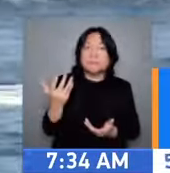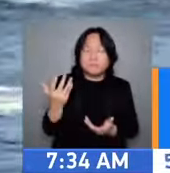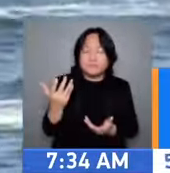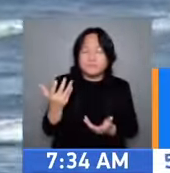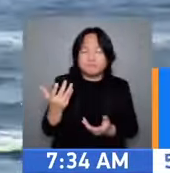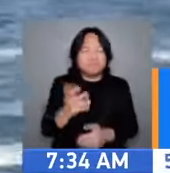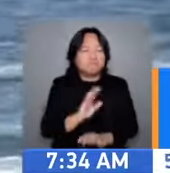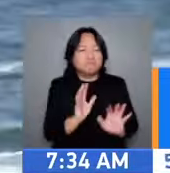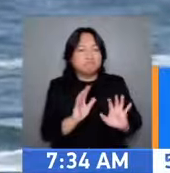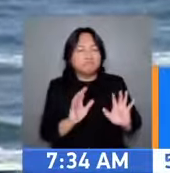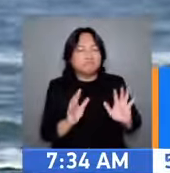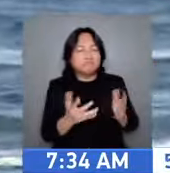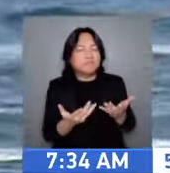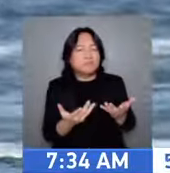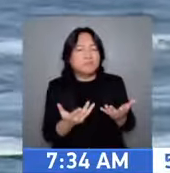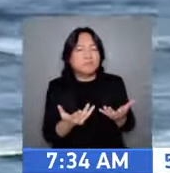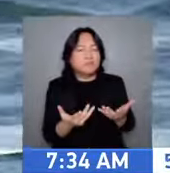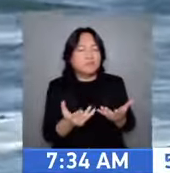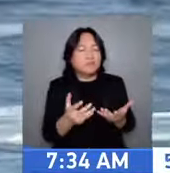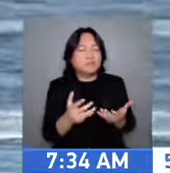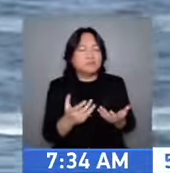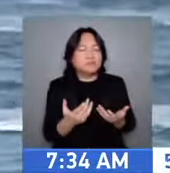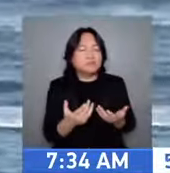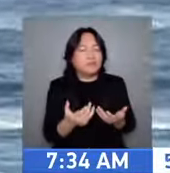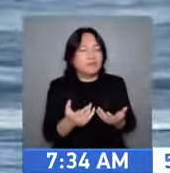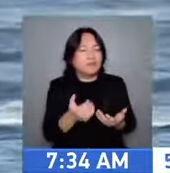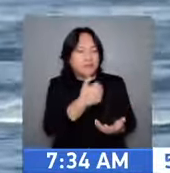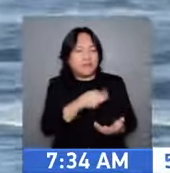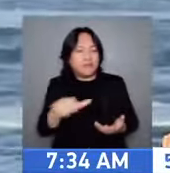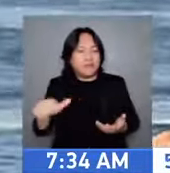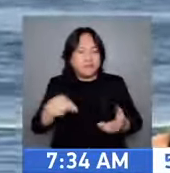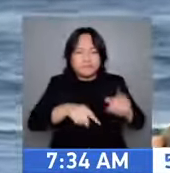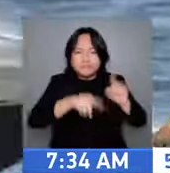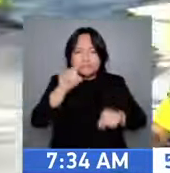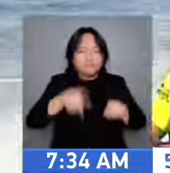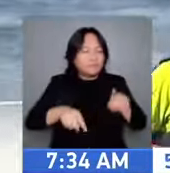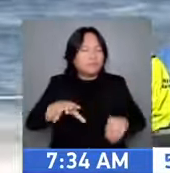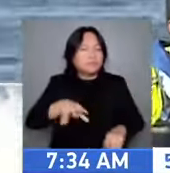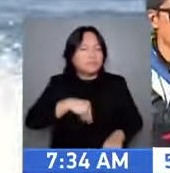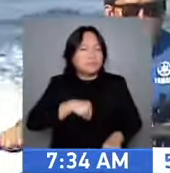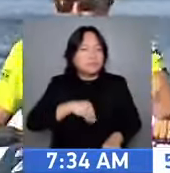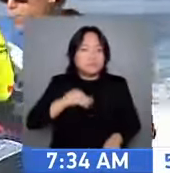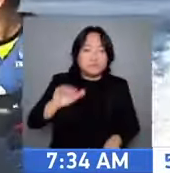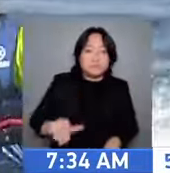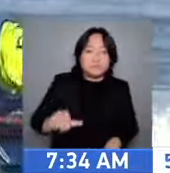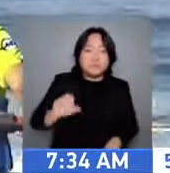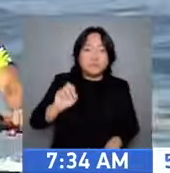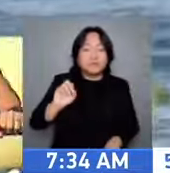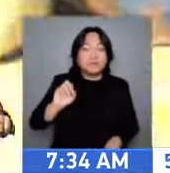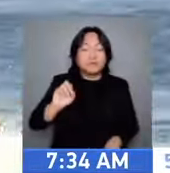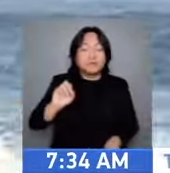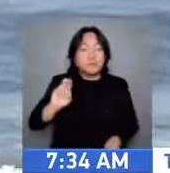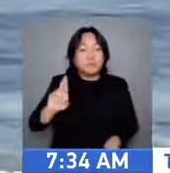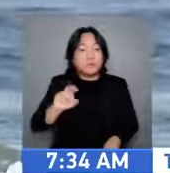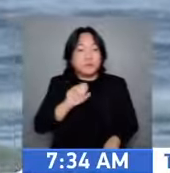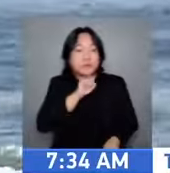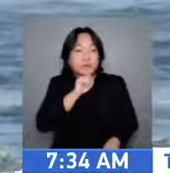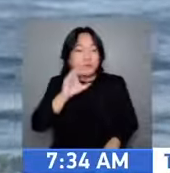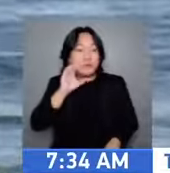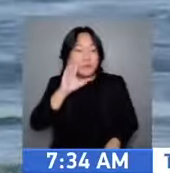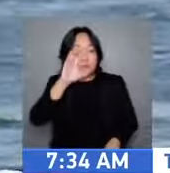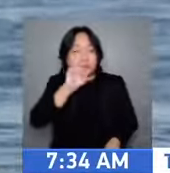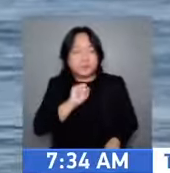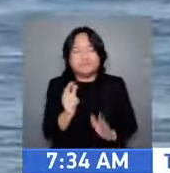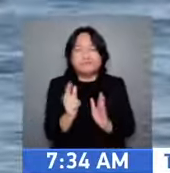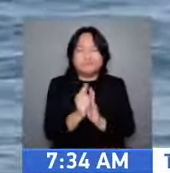naman po. Yung ano namin, ma'am, yung di allowed po sa amin, yung age. Yung bata, age. Tsaka yung medyo matanda. Okay. Bawal ba sa bata, tsaka matanda? Opo. Pero kahit anong weight